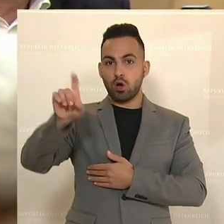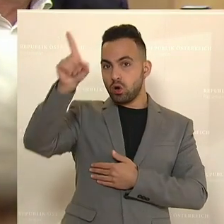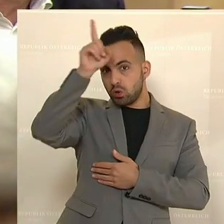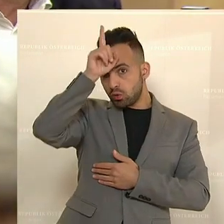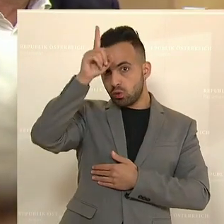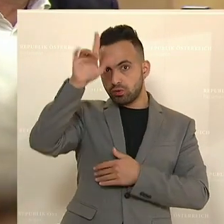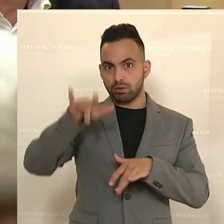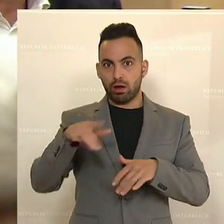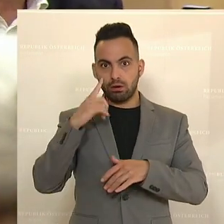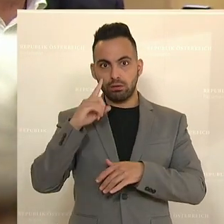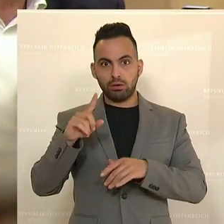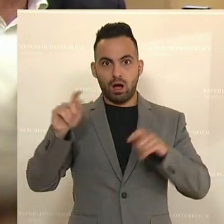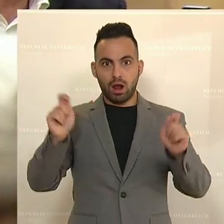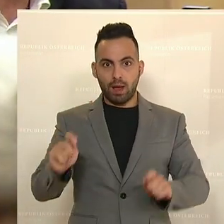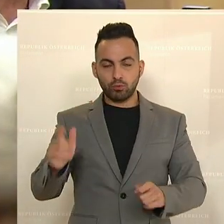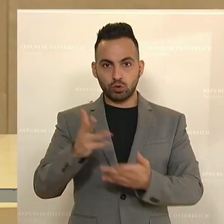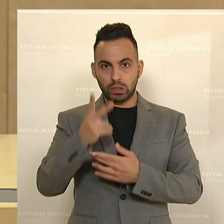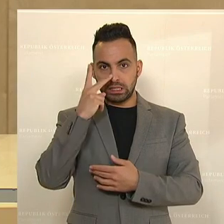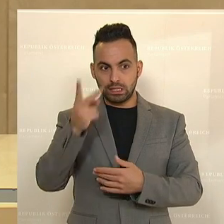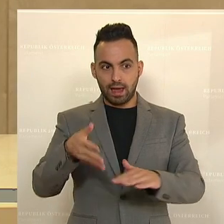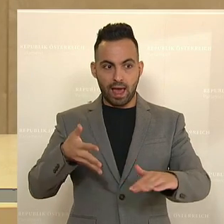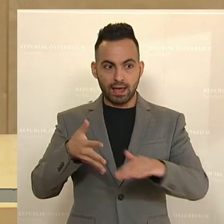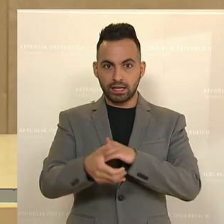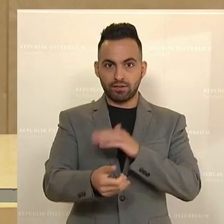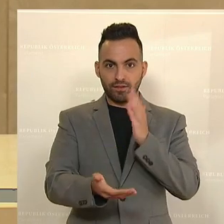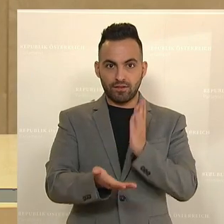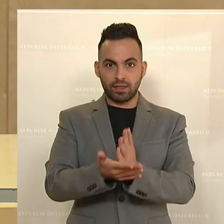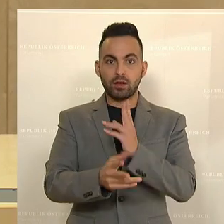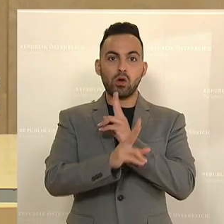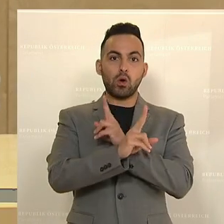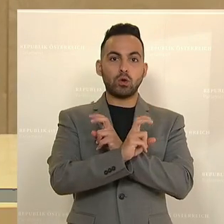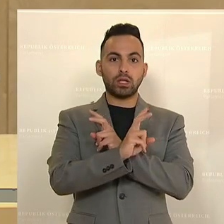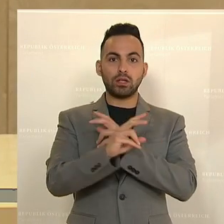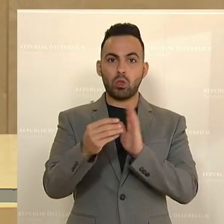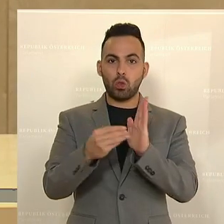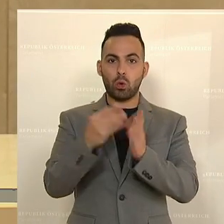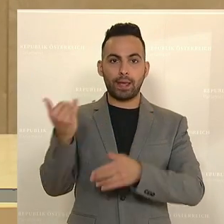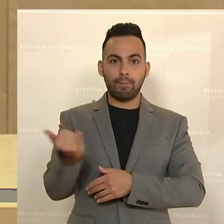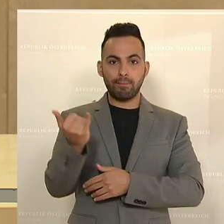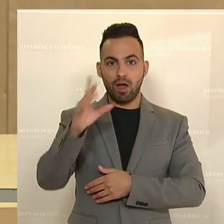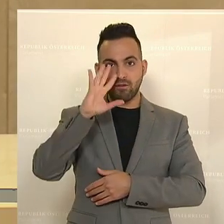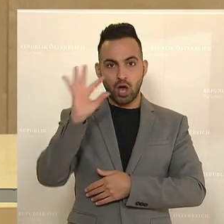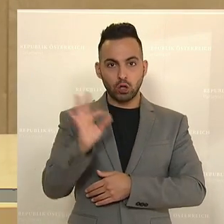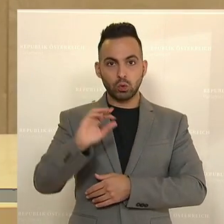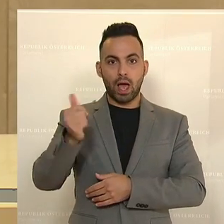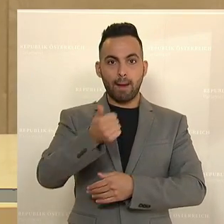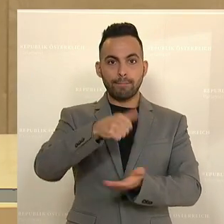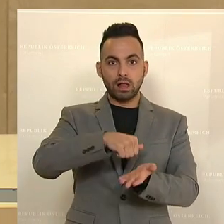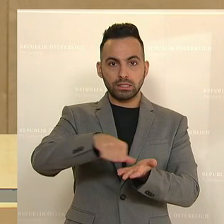die Alarmglocken erkannt und greift ein. In Österreich, sie versuchen es immer noch mit Einmalzahlungen,